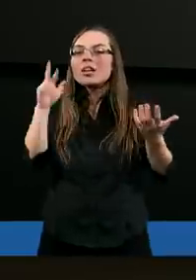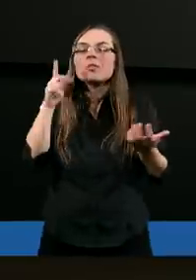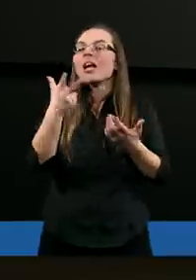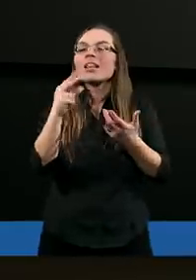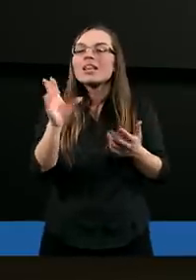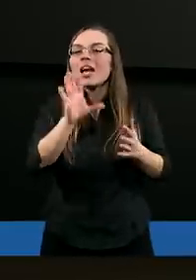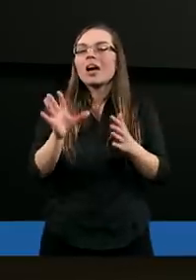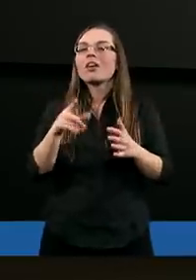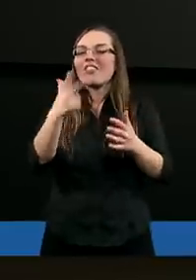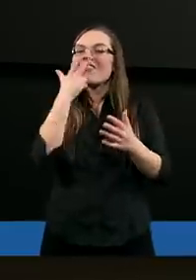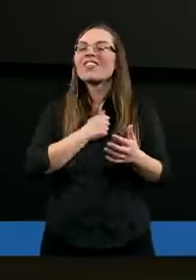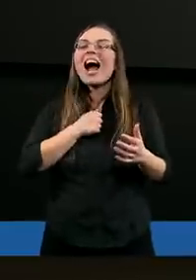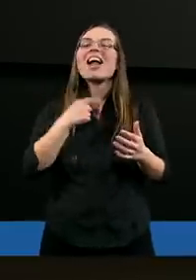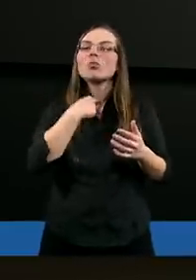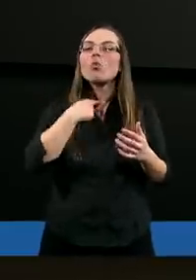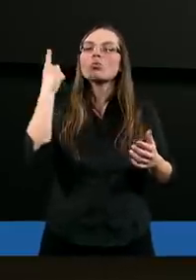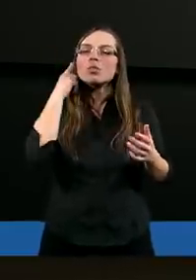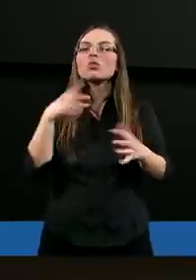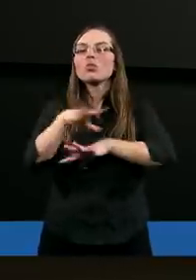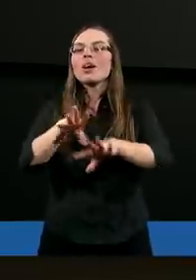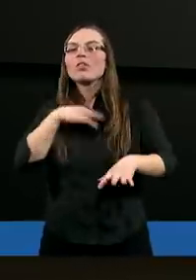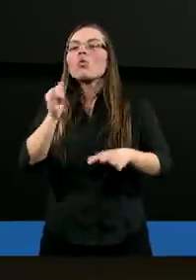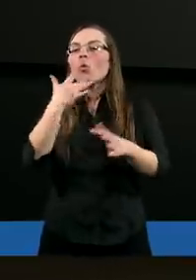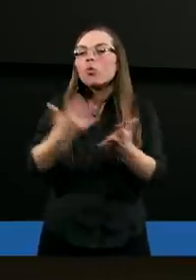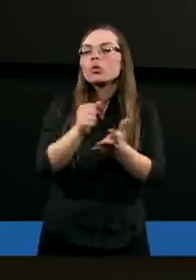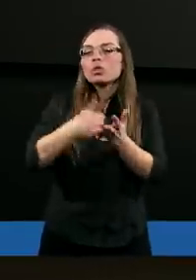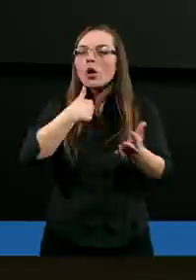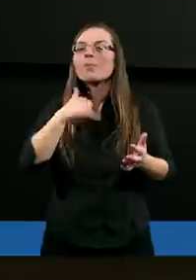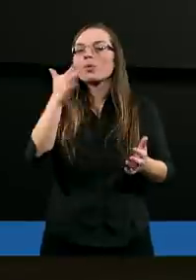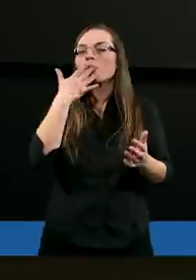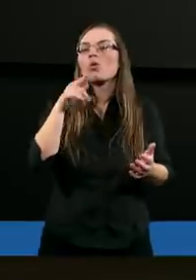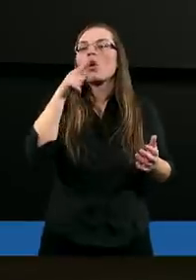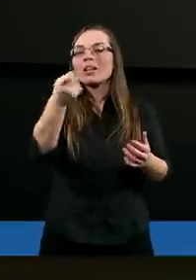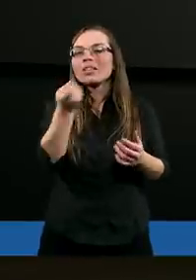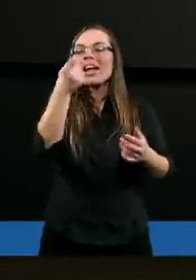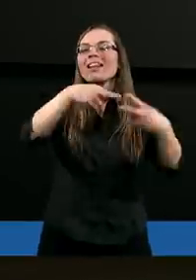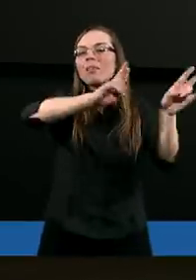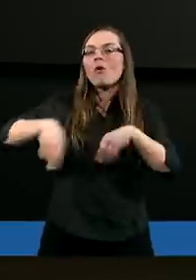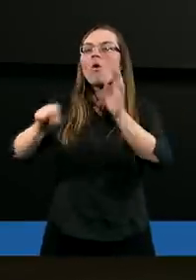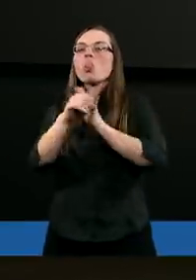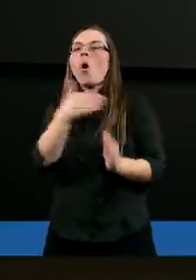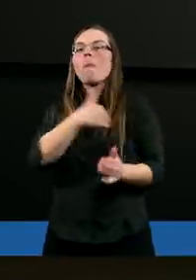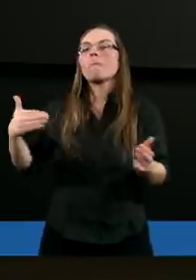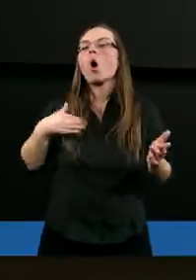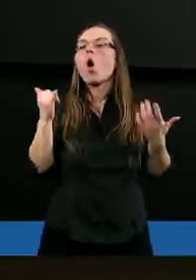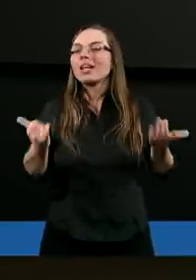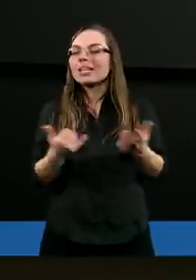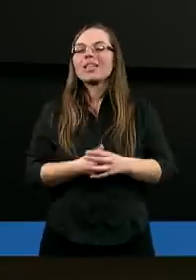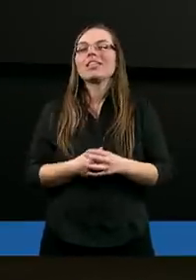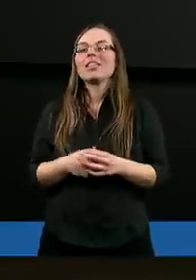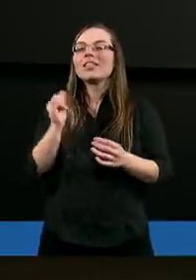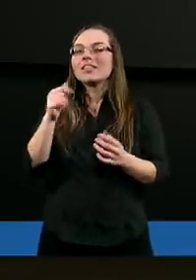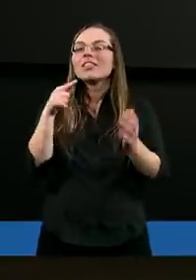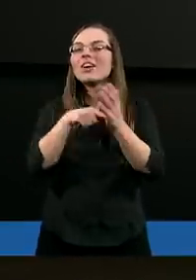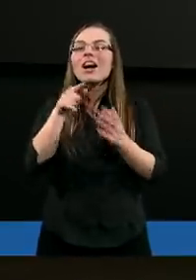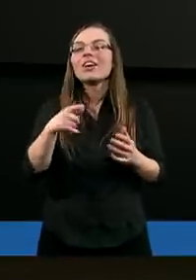nie. Słuchałem wyraźny głos Ducha Świętego, który mówił do mnie: Igor, pakuj się i jedź z powrotem do Polski. Bo czeka